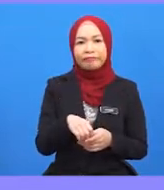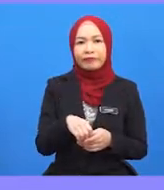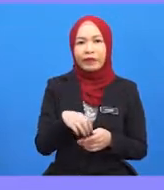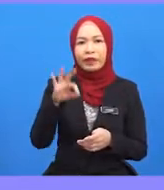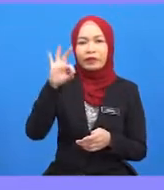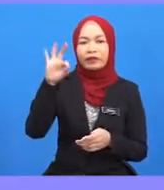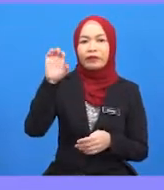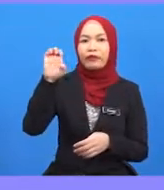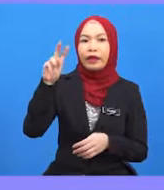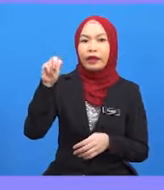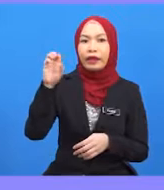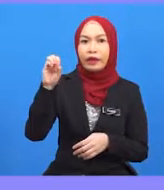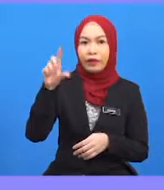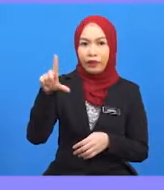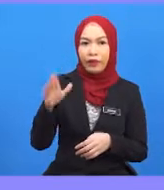berwarna.